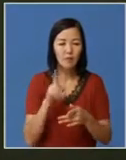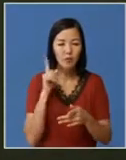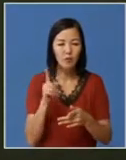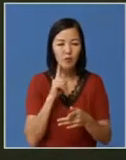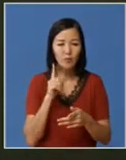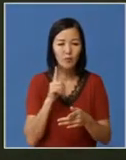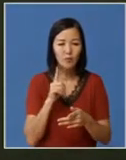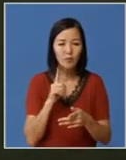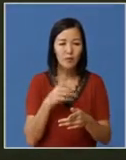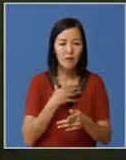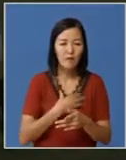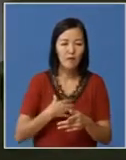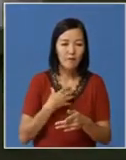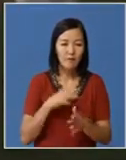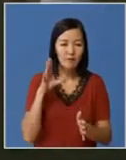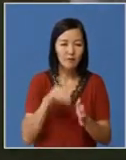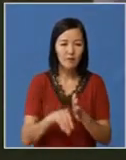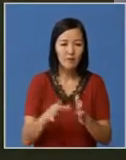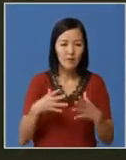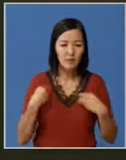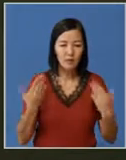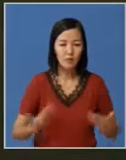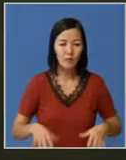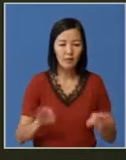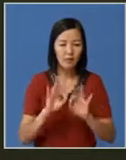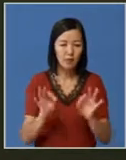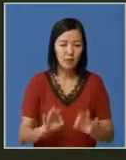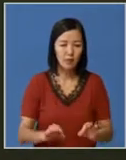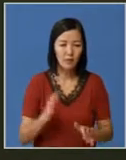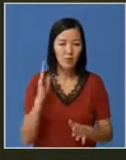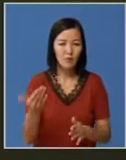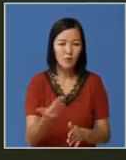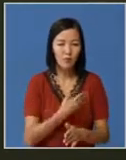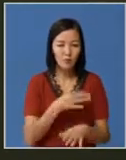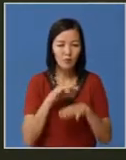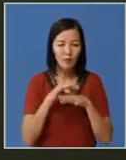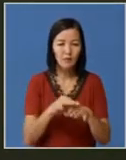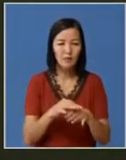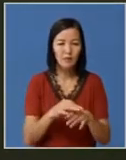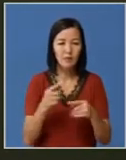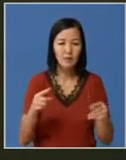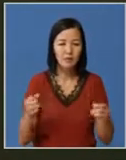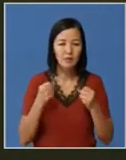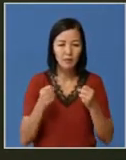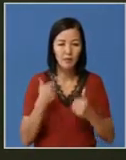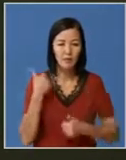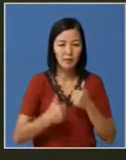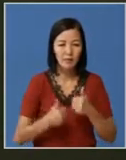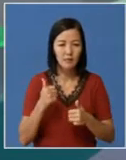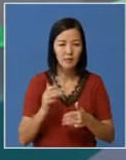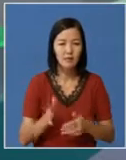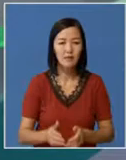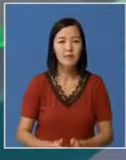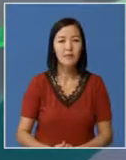поколению важность ведения здорового образа жизни. В будущем намерены провести еще ряд других спортивных состязаний.